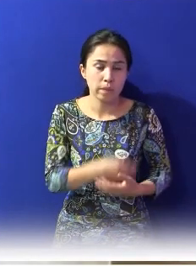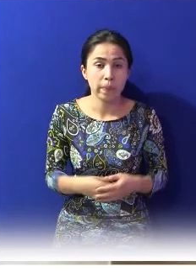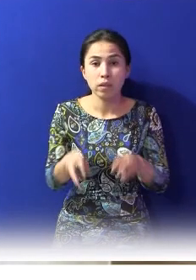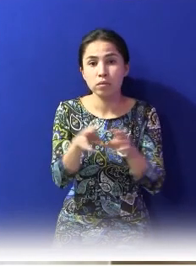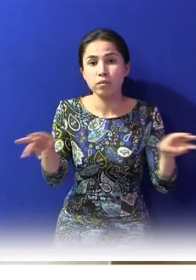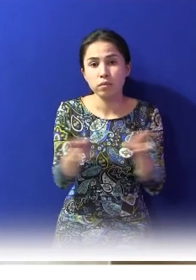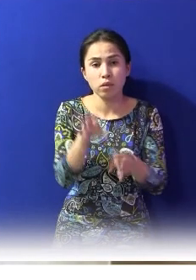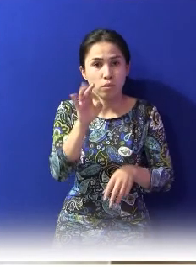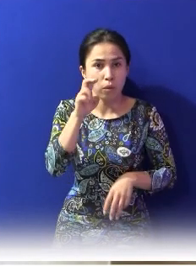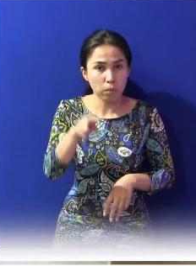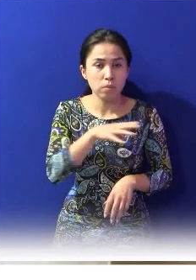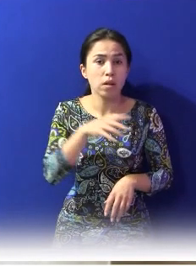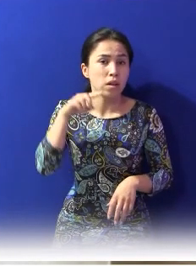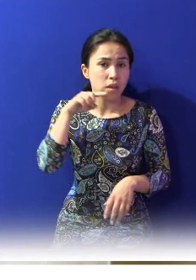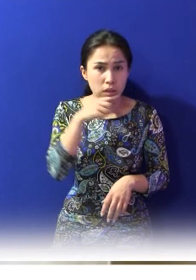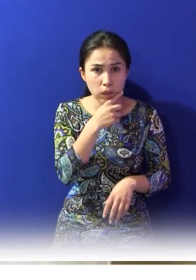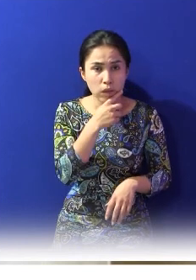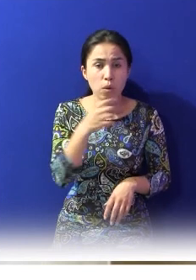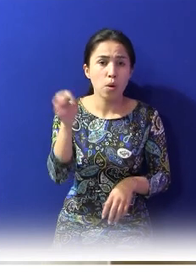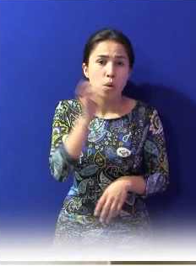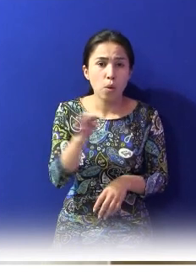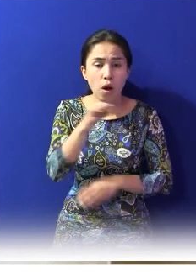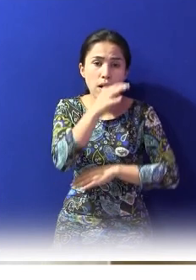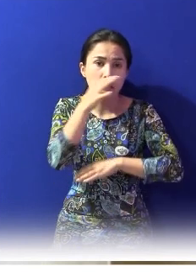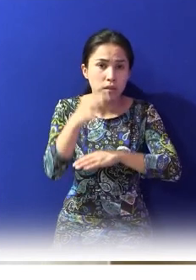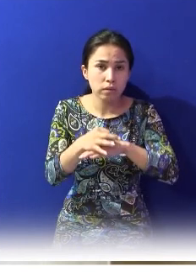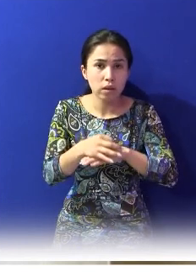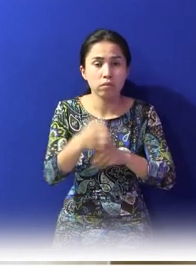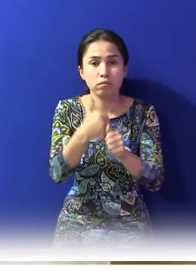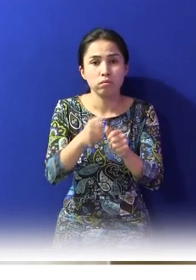Санат Аралбек, Айша Жақсыберген, Ахан Әбілқайыр, Бекзатхан Андасбек, JetJet News.